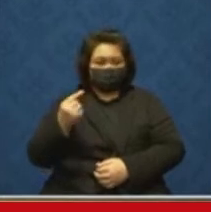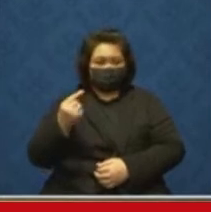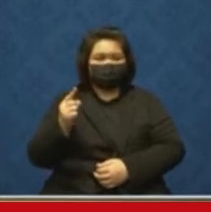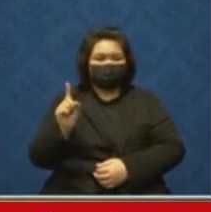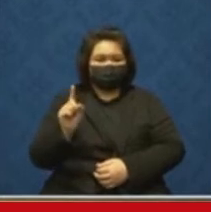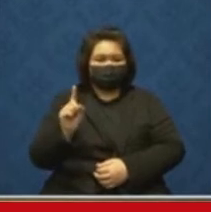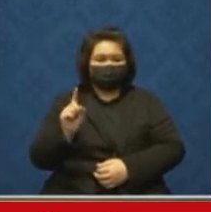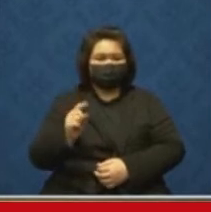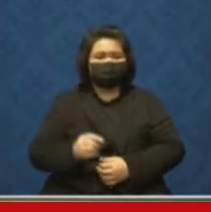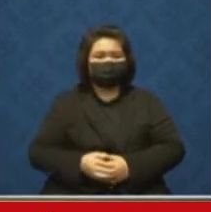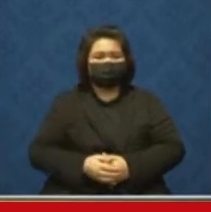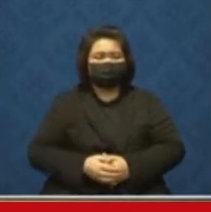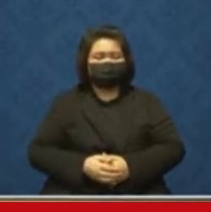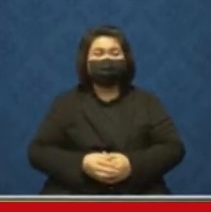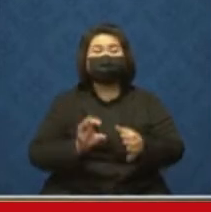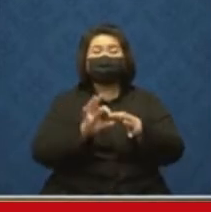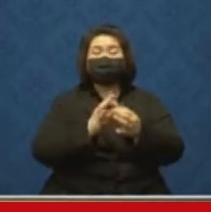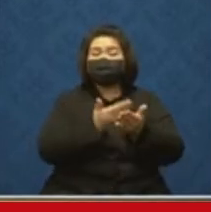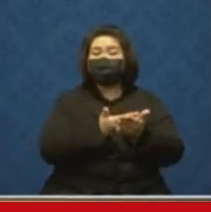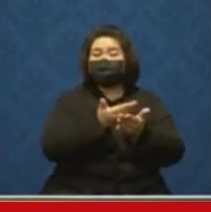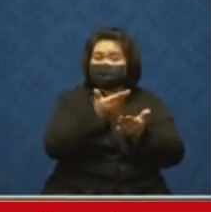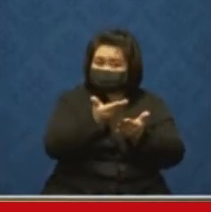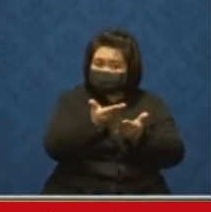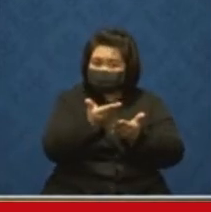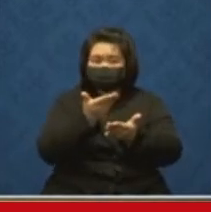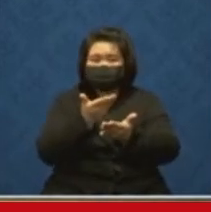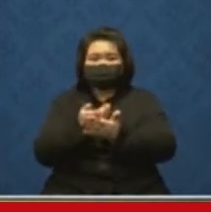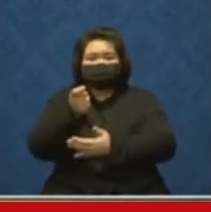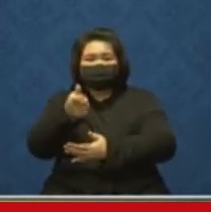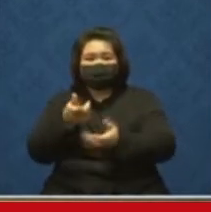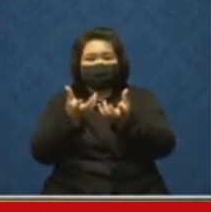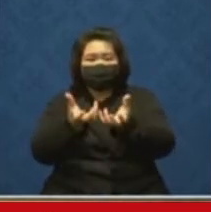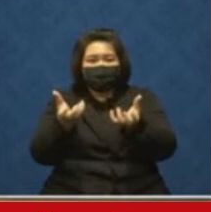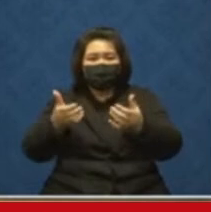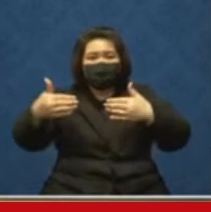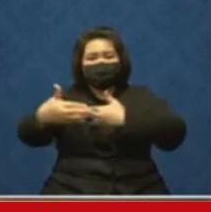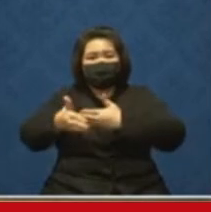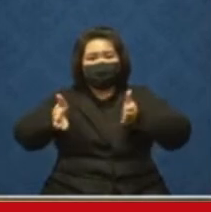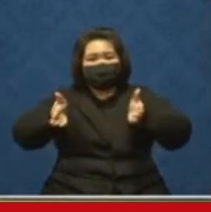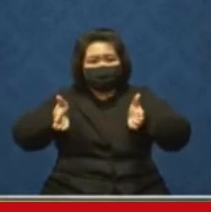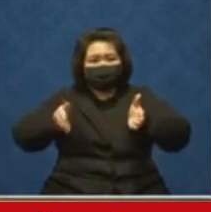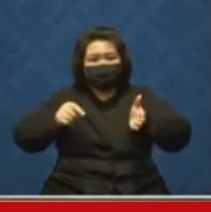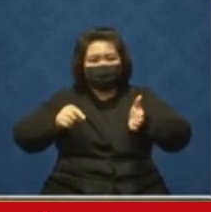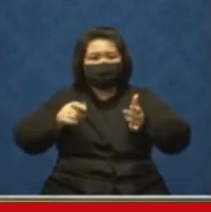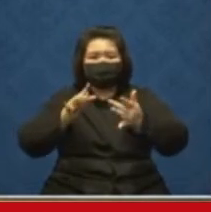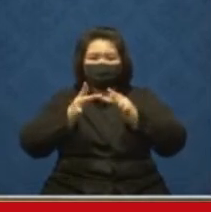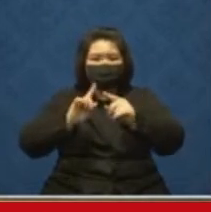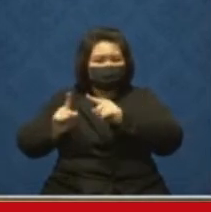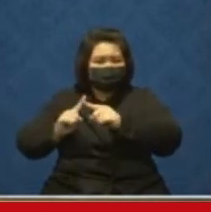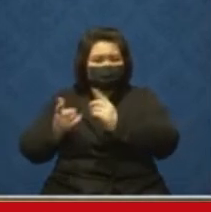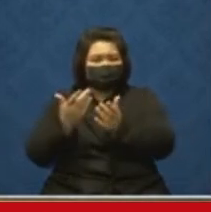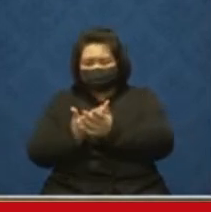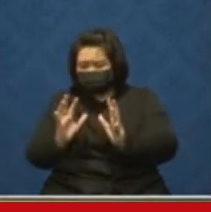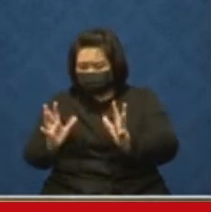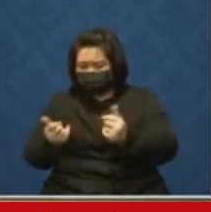ท่านยังจัดซ้อจัดจ้ prospective ดิจิตอนโดยทชดิตชัดเจนครั เงินมัหายเปนหน